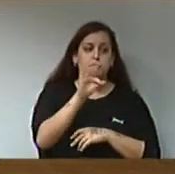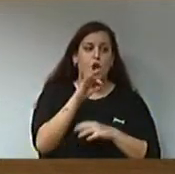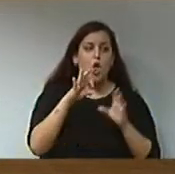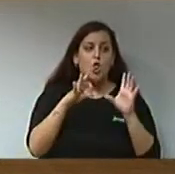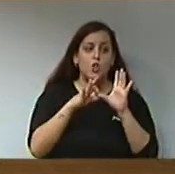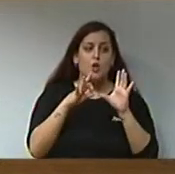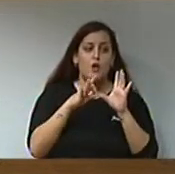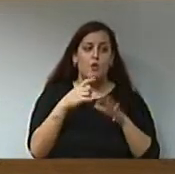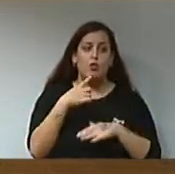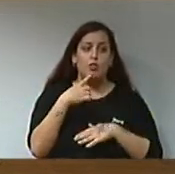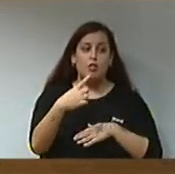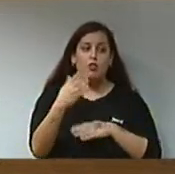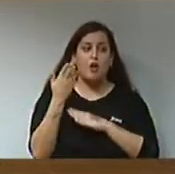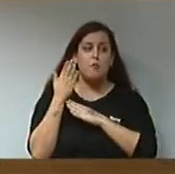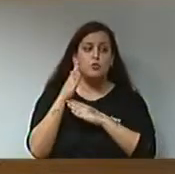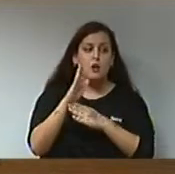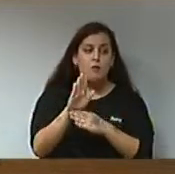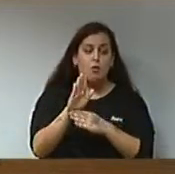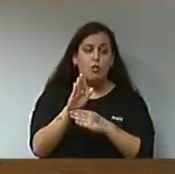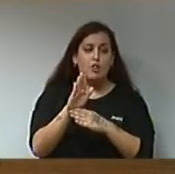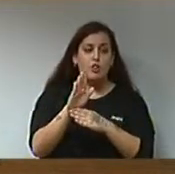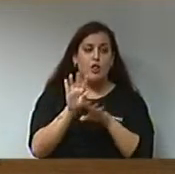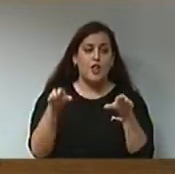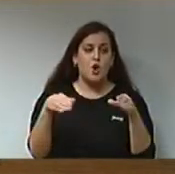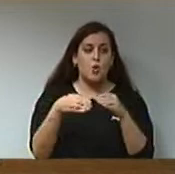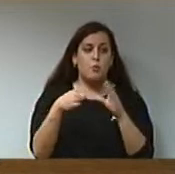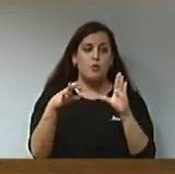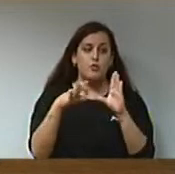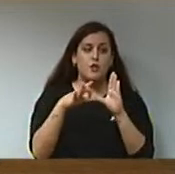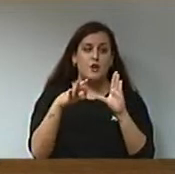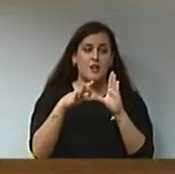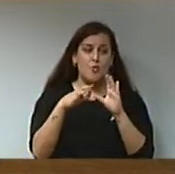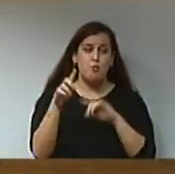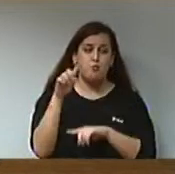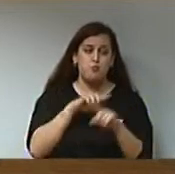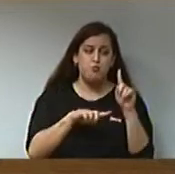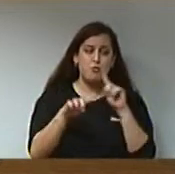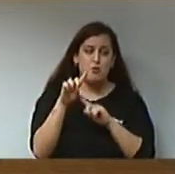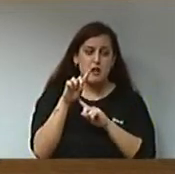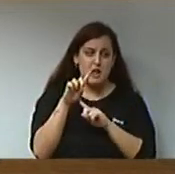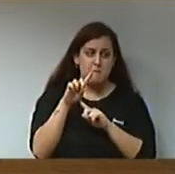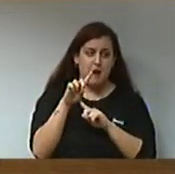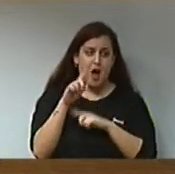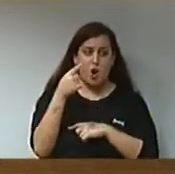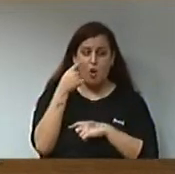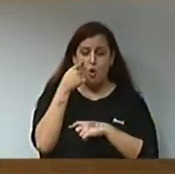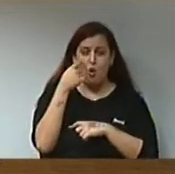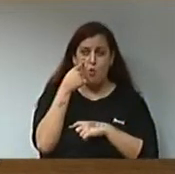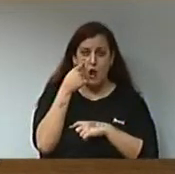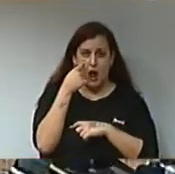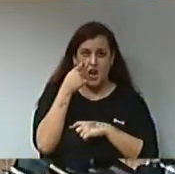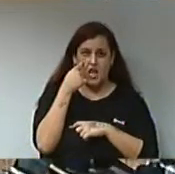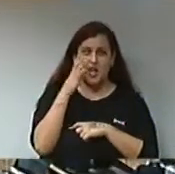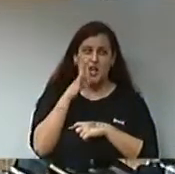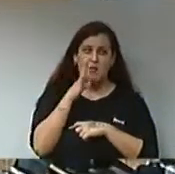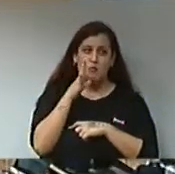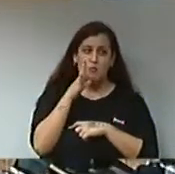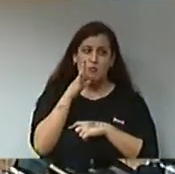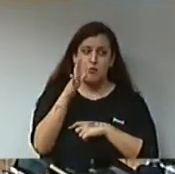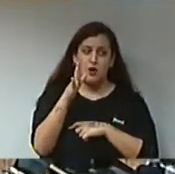ens indiquen que la portaveu, la síndica del grup Ciudadanos, ha tingut una xicoteta problema ocular i, per tant,